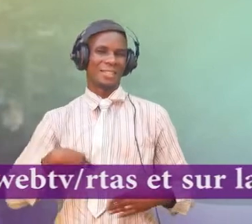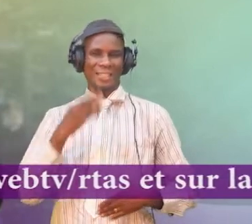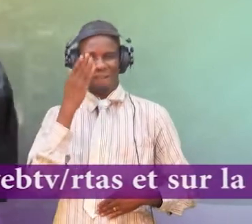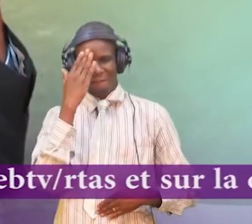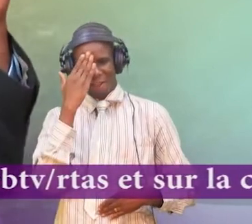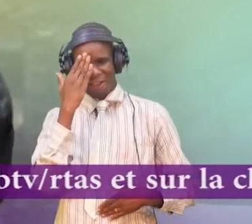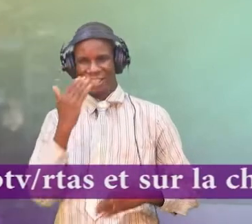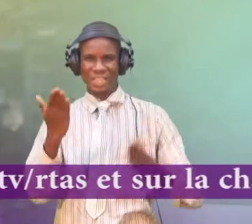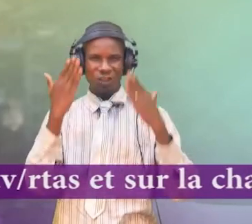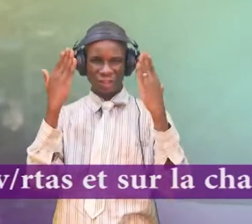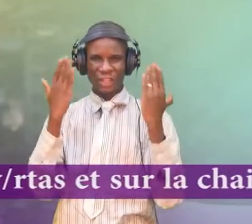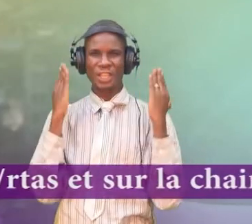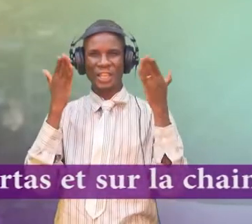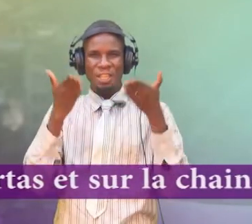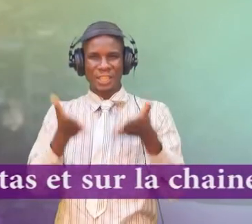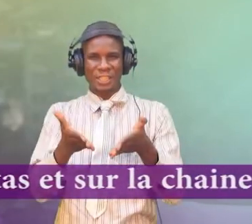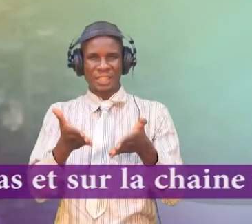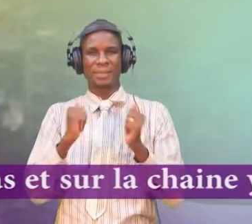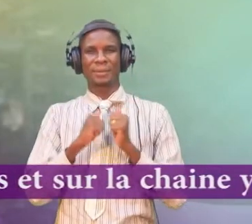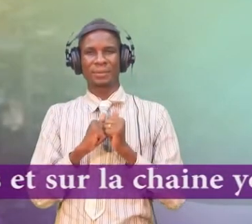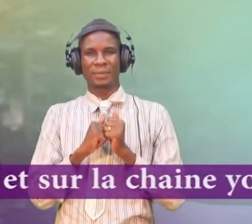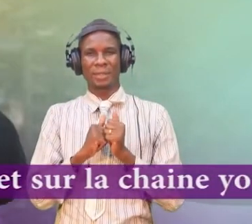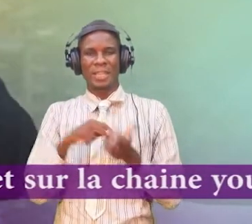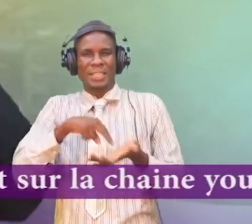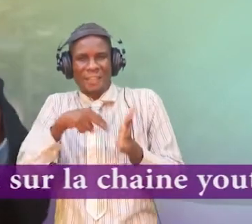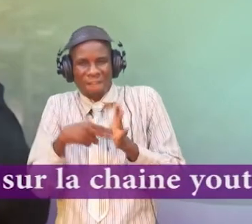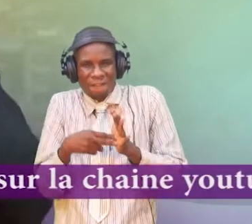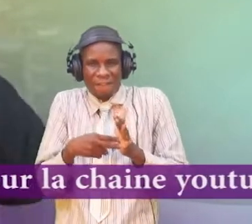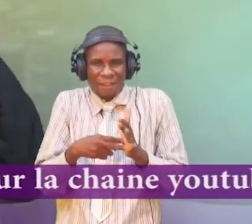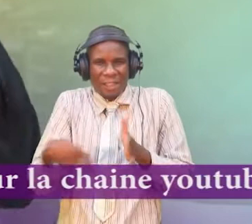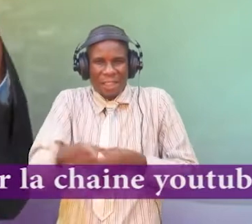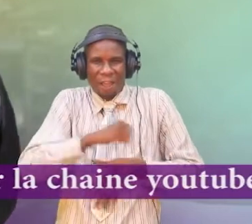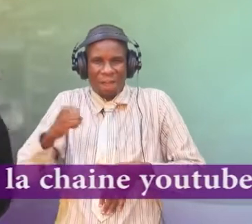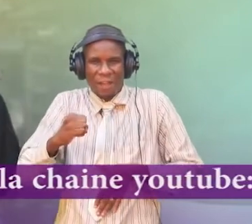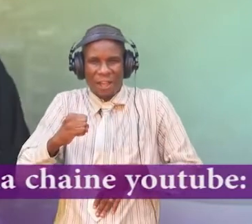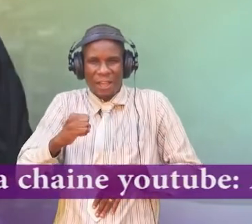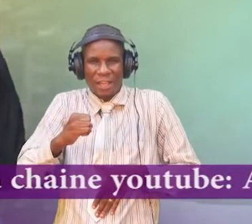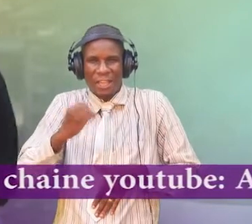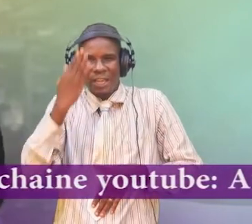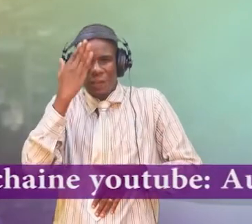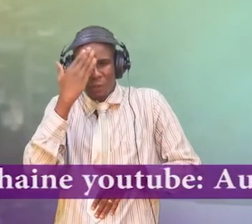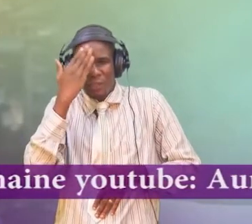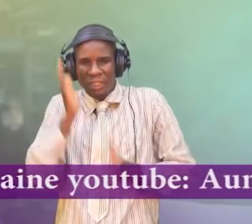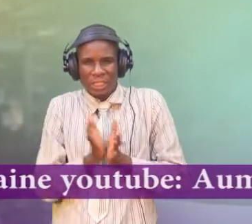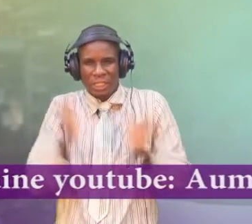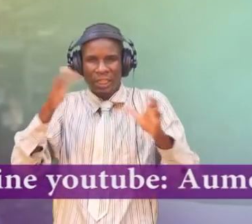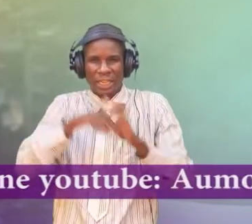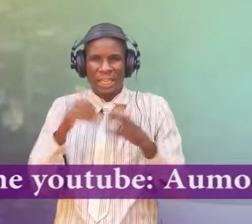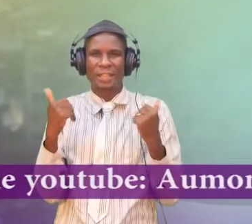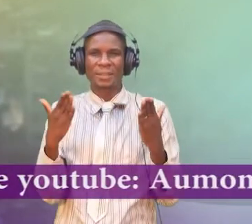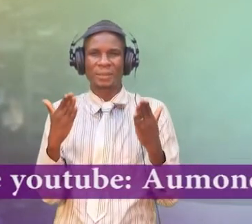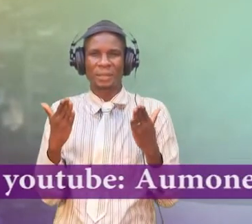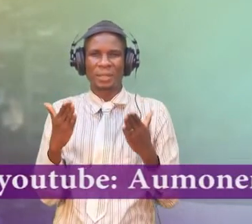Ezalika kako yeba tete nzambe azali. C'est-à-dire d'avoir une connaissance kolaksate